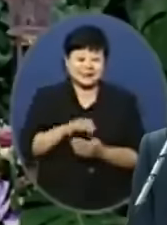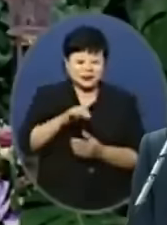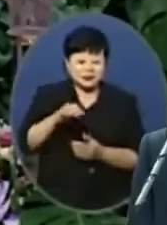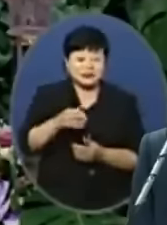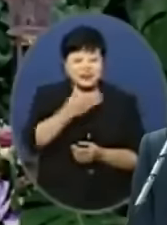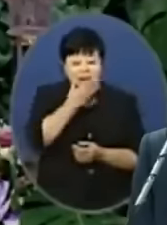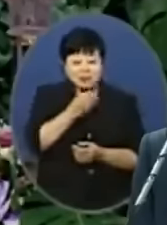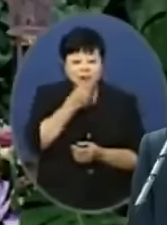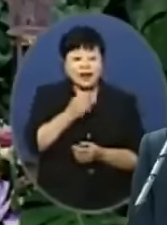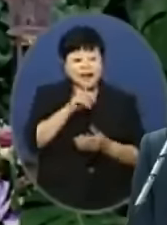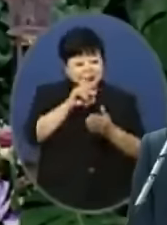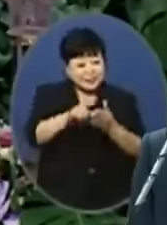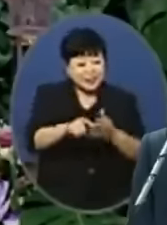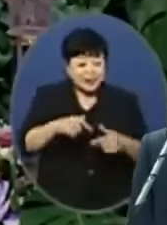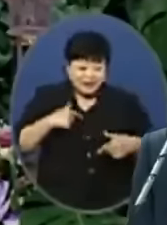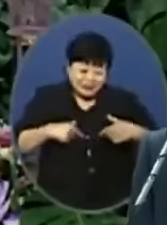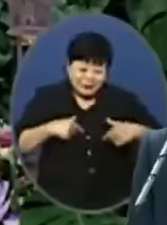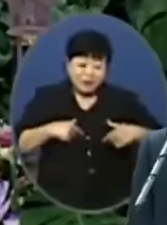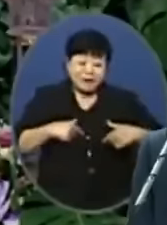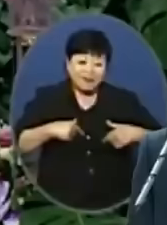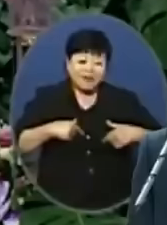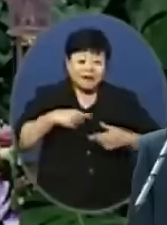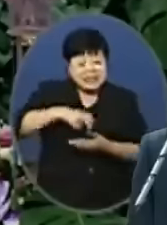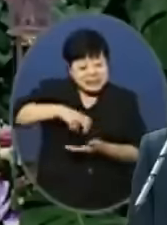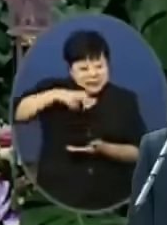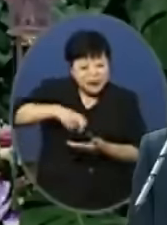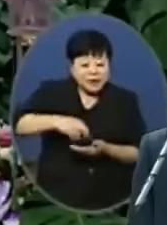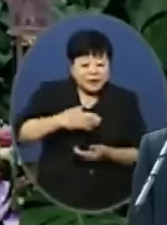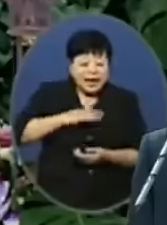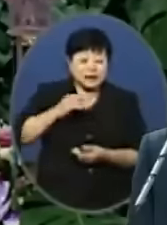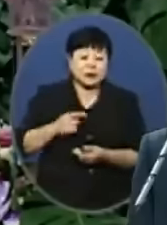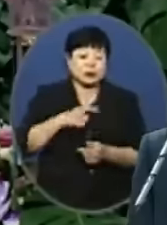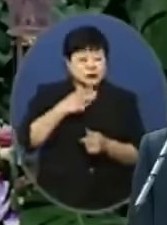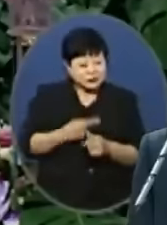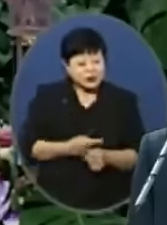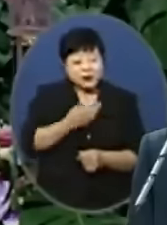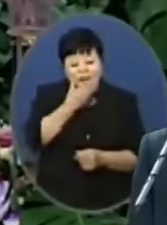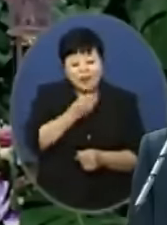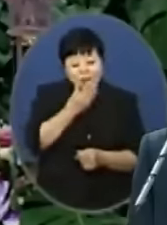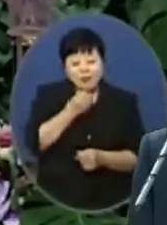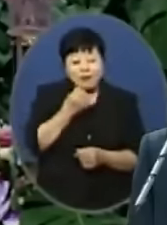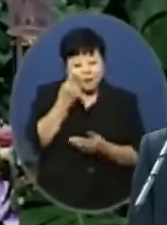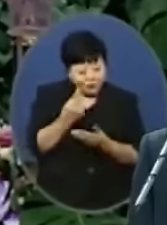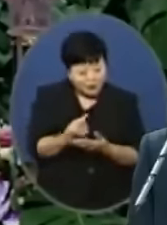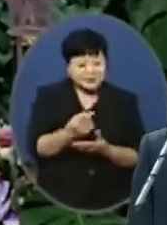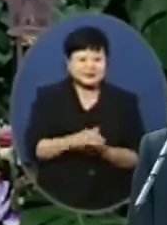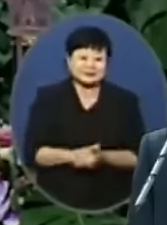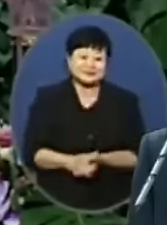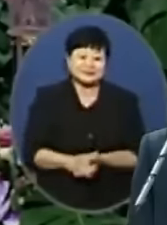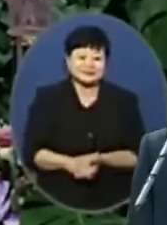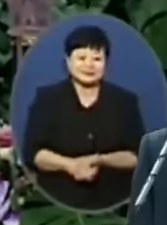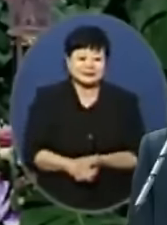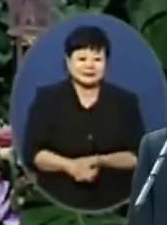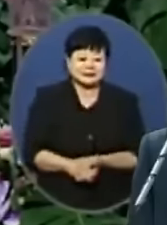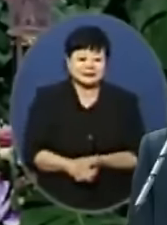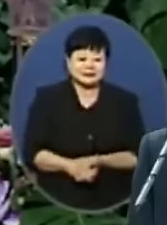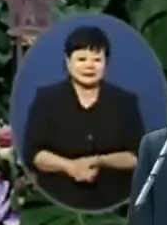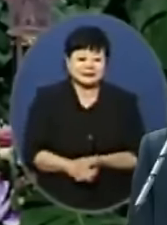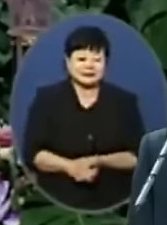이웃이 행복해서 기뻐 뛰면 나도 행복이 전년대에 와요.